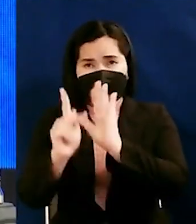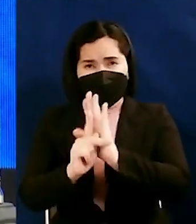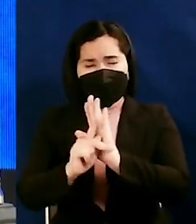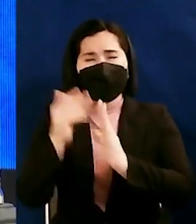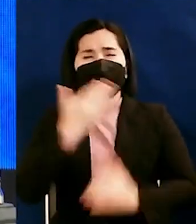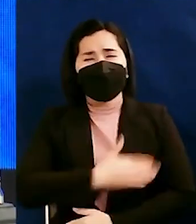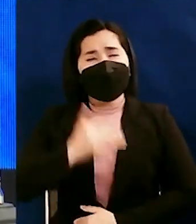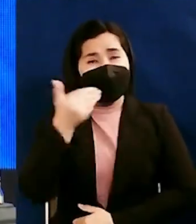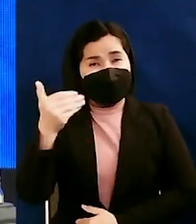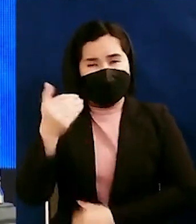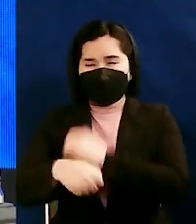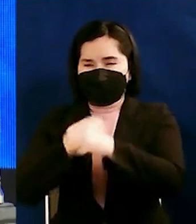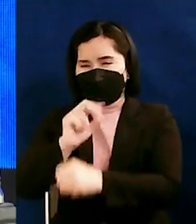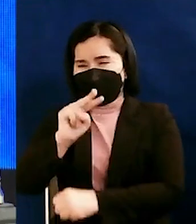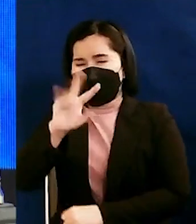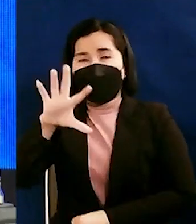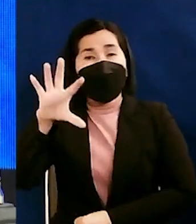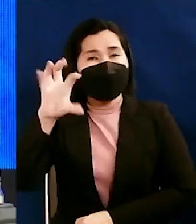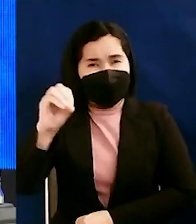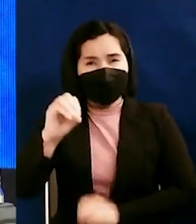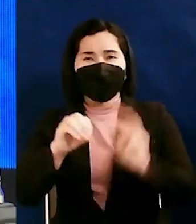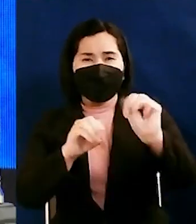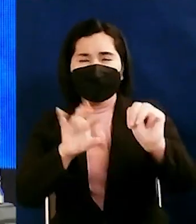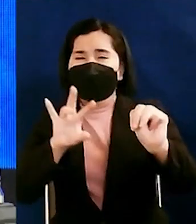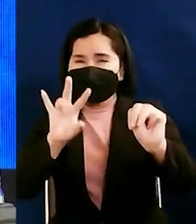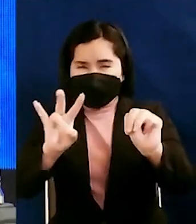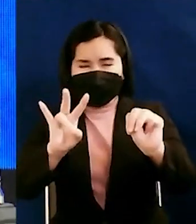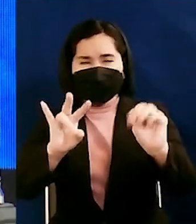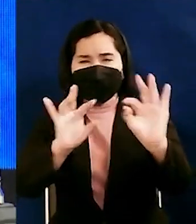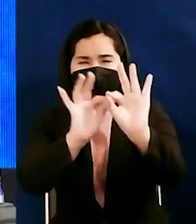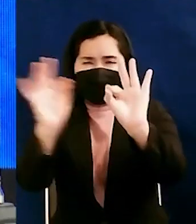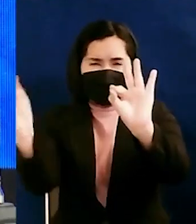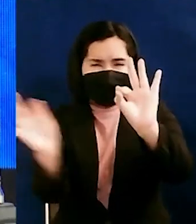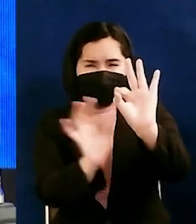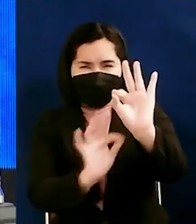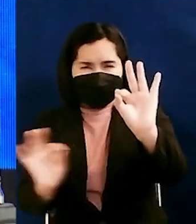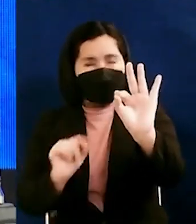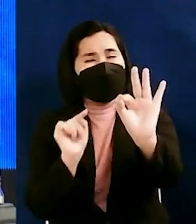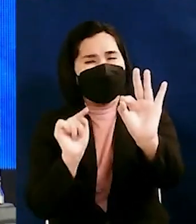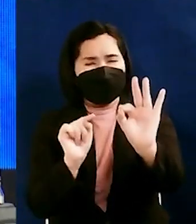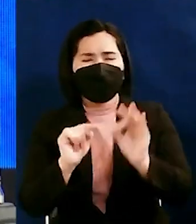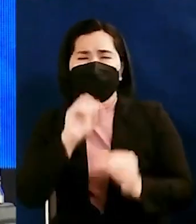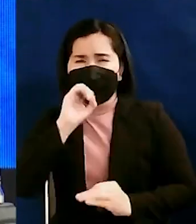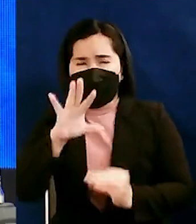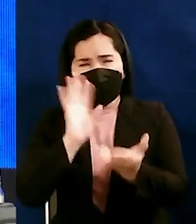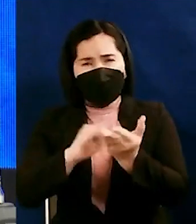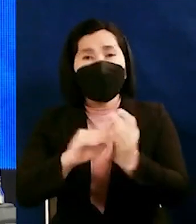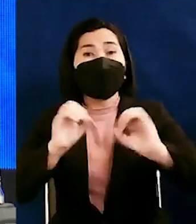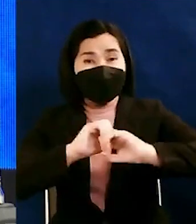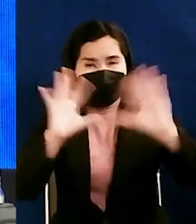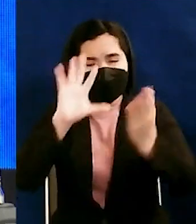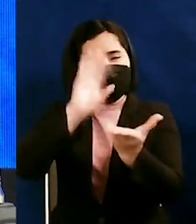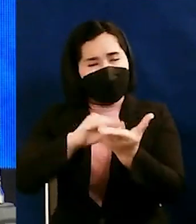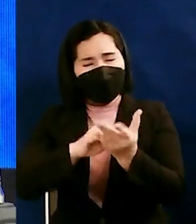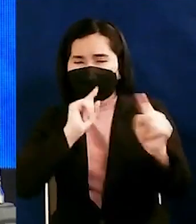ศ. 2550นะครับโดยเฉพาะยิ่งมาตรา7ซึ่งเป็นมาตราที่ระบุไว้ชัดเจนว่าข้อมูล